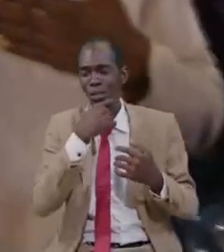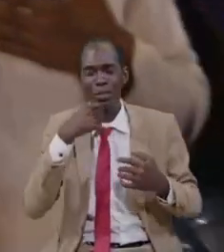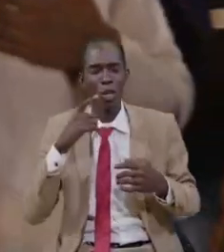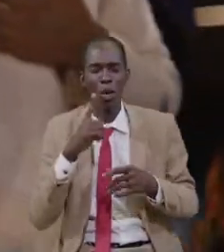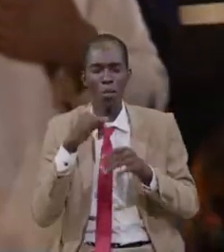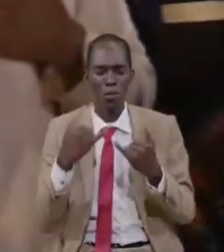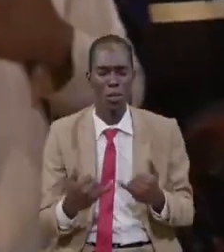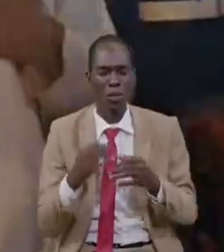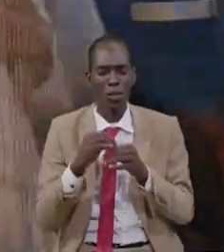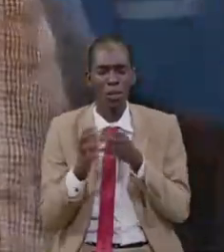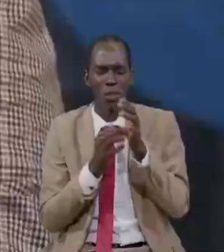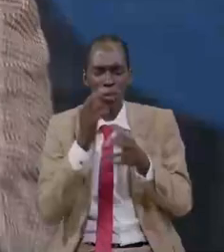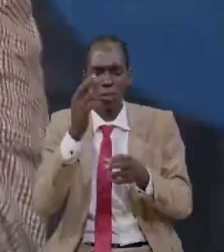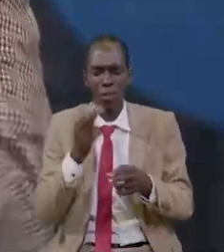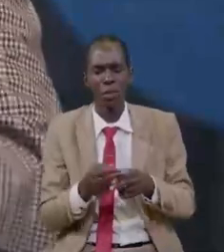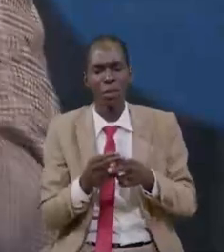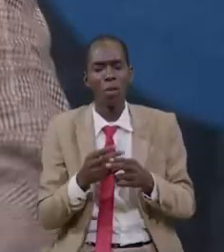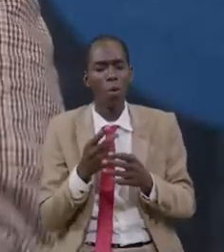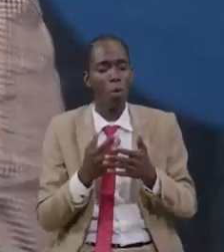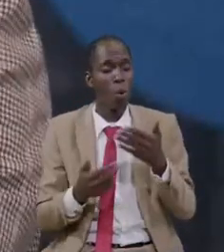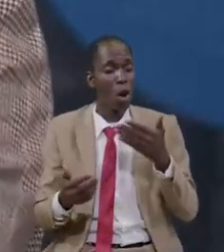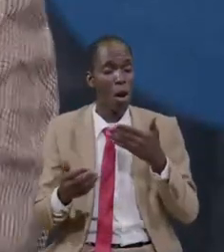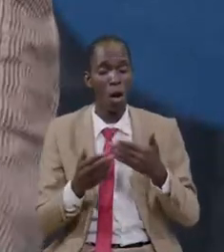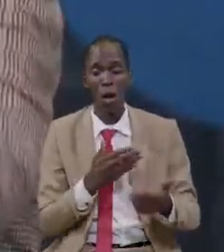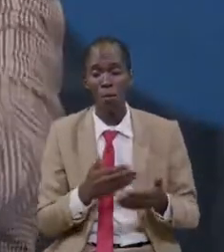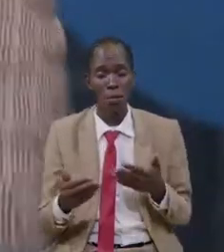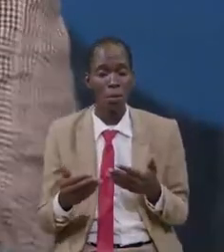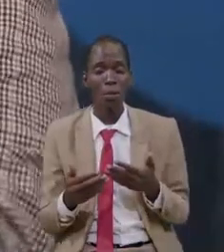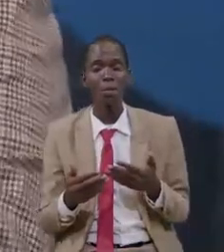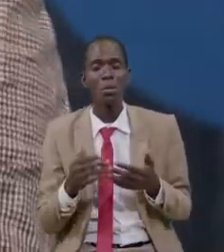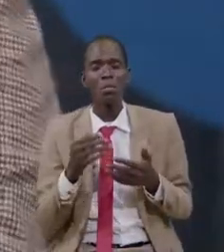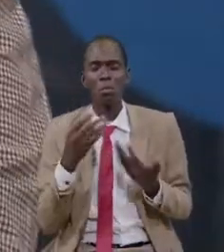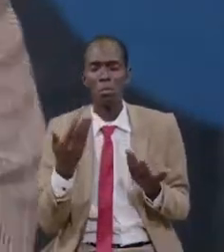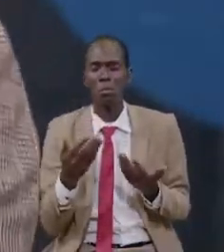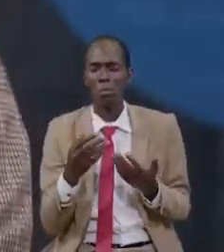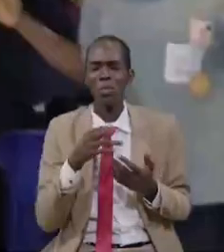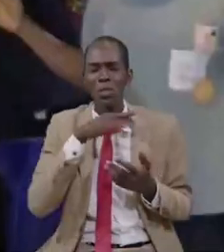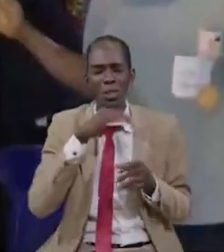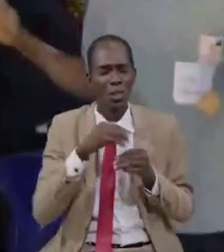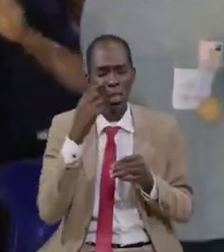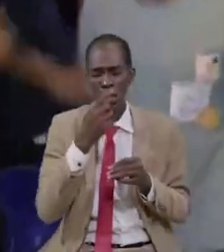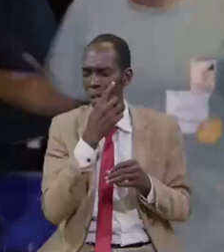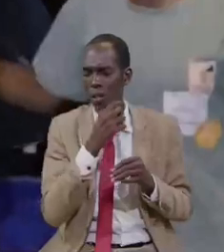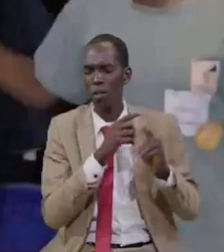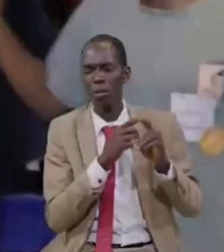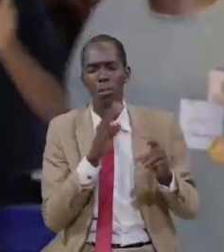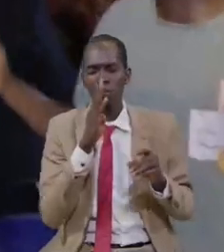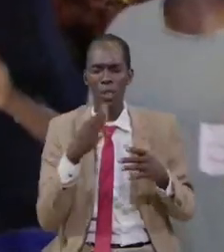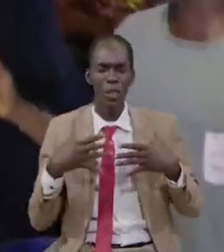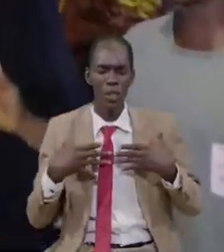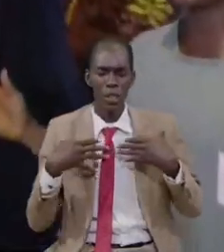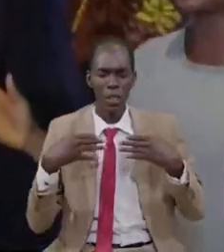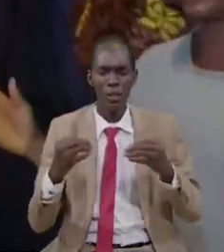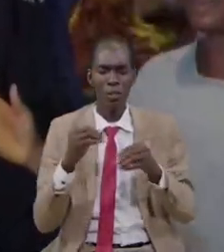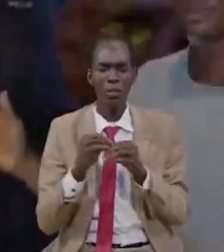Les yeux affaiblis, quel que soit le problème, glaucome, cataracte, sois guéri au nom de